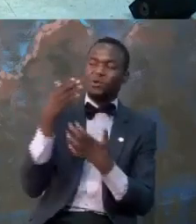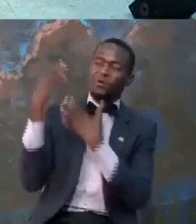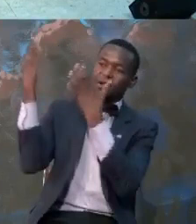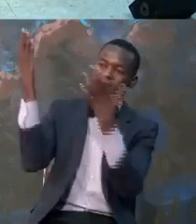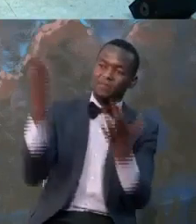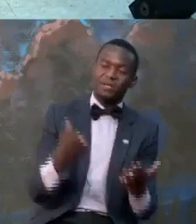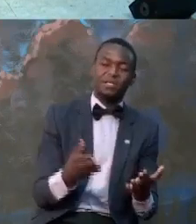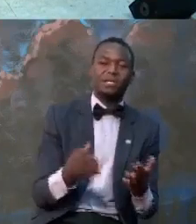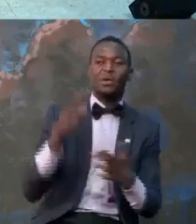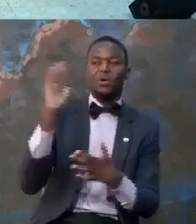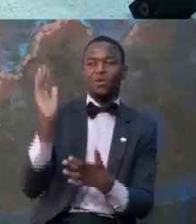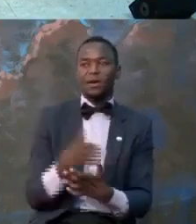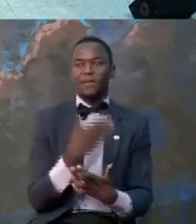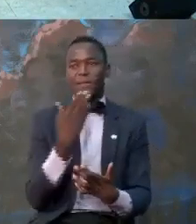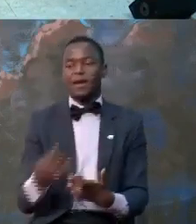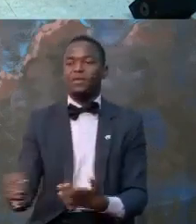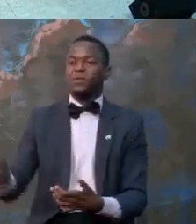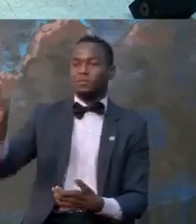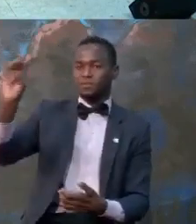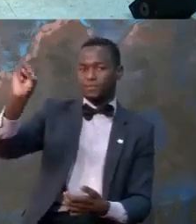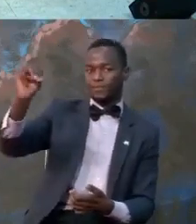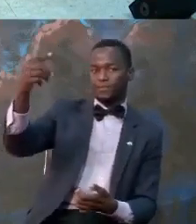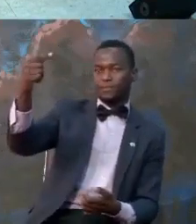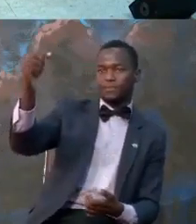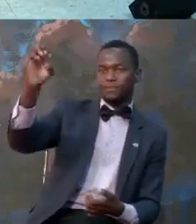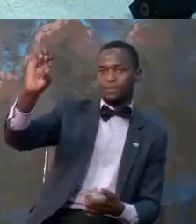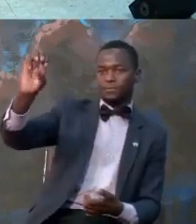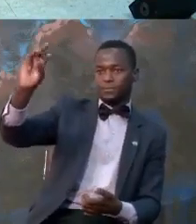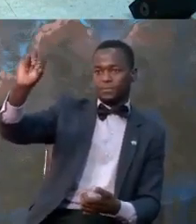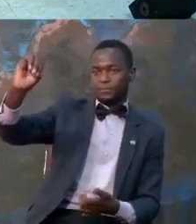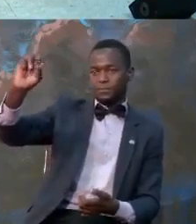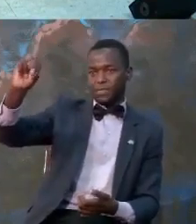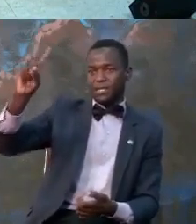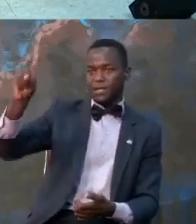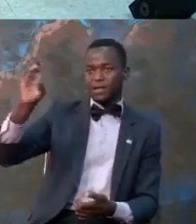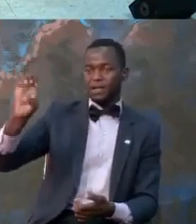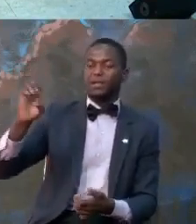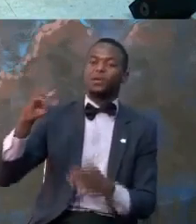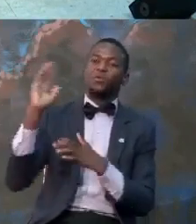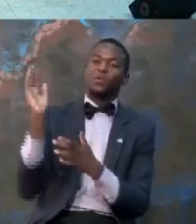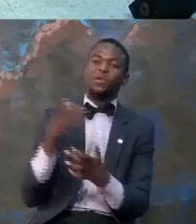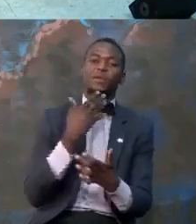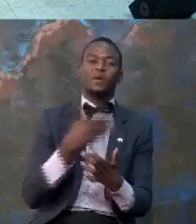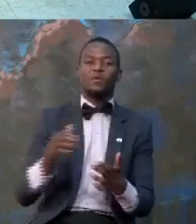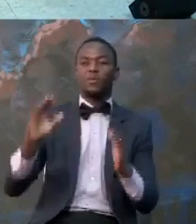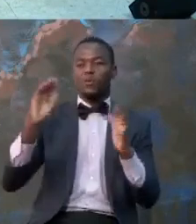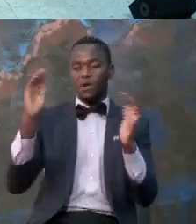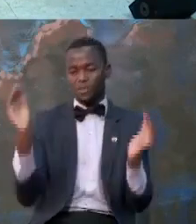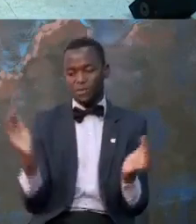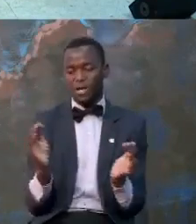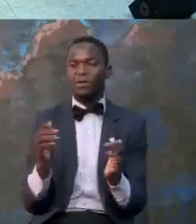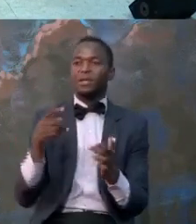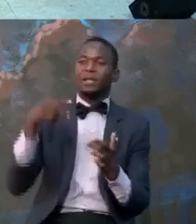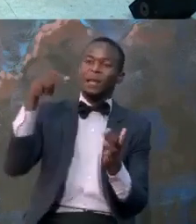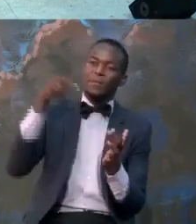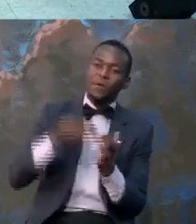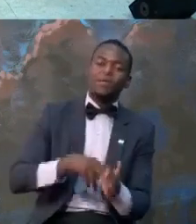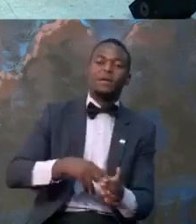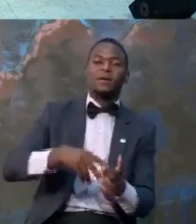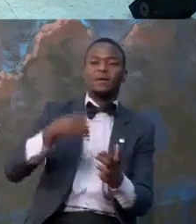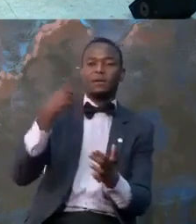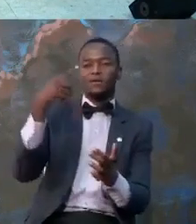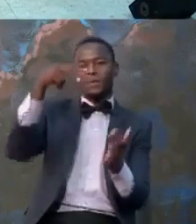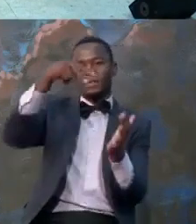waimbaji wa mtende ambao watatuongoza kuimba ule wimbo wetu wa mkutano. Kila mmoja akiwa amesimama na kushangilia